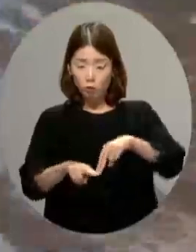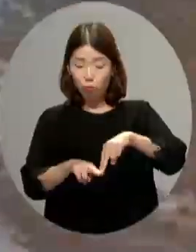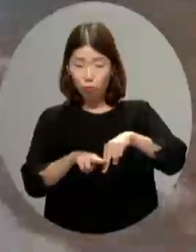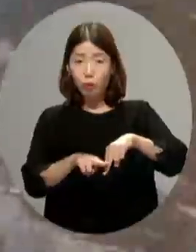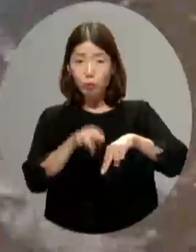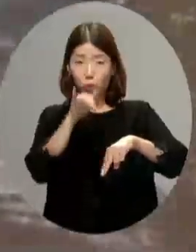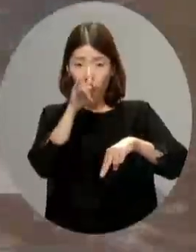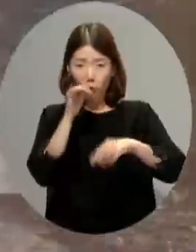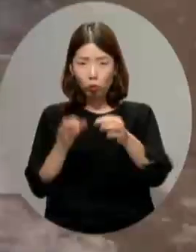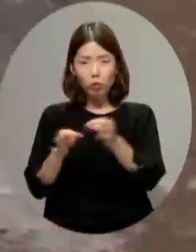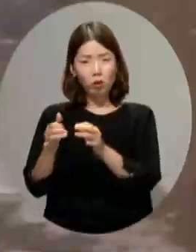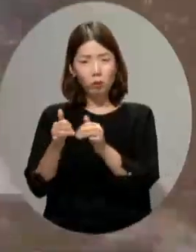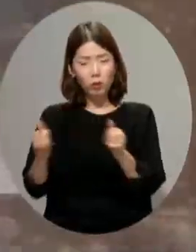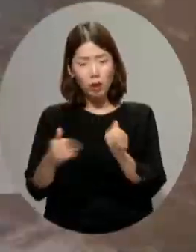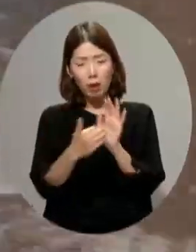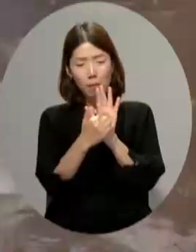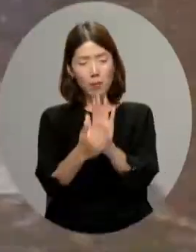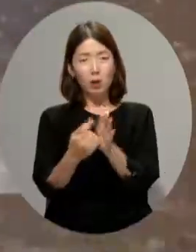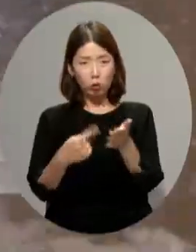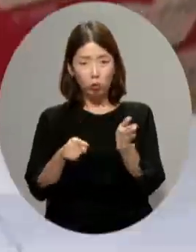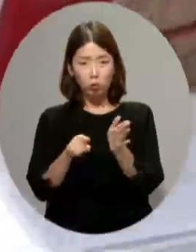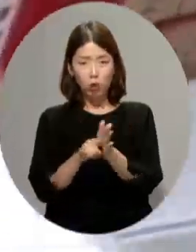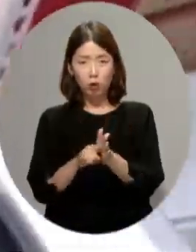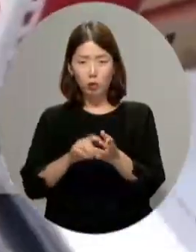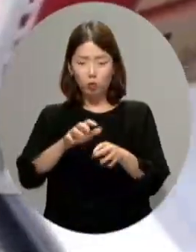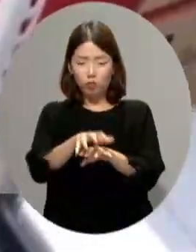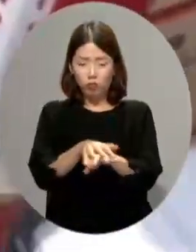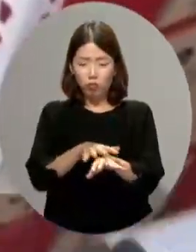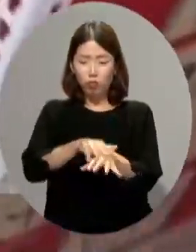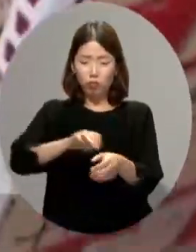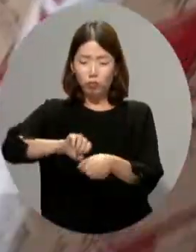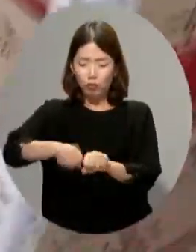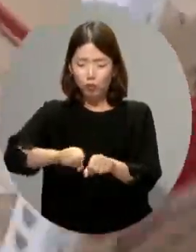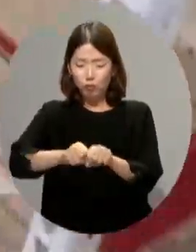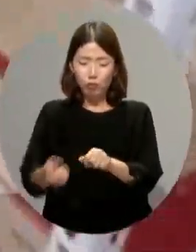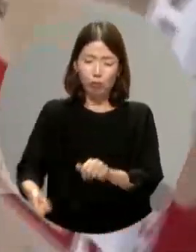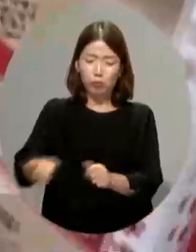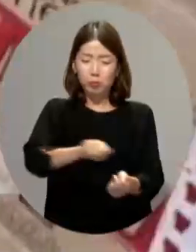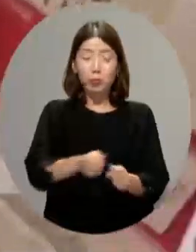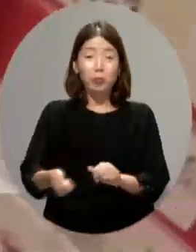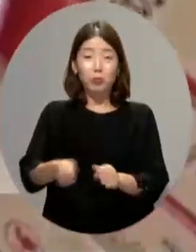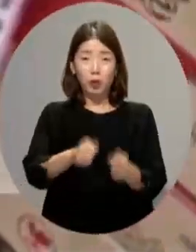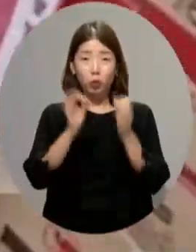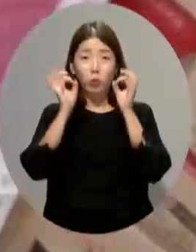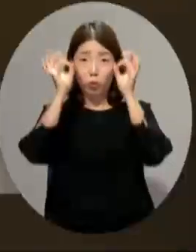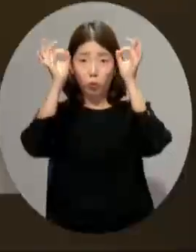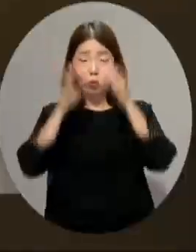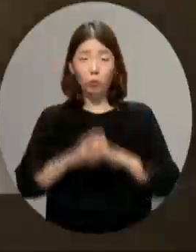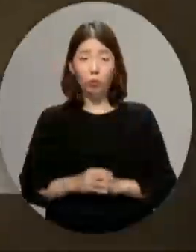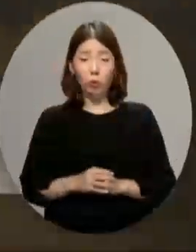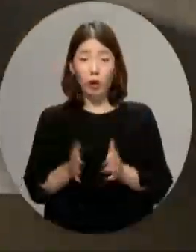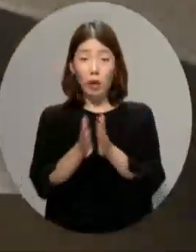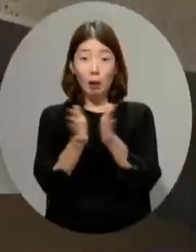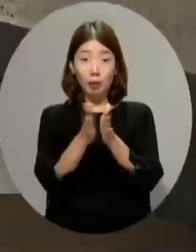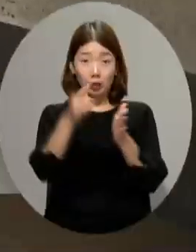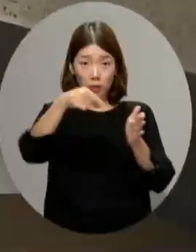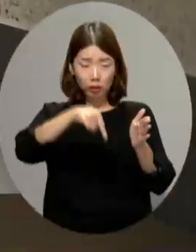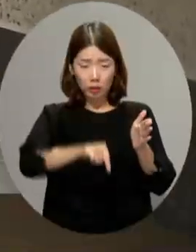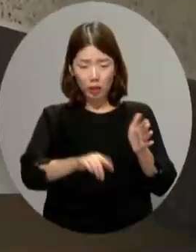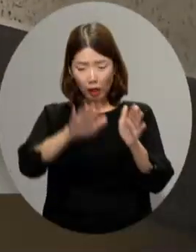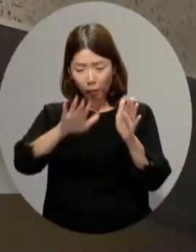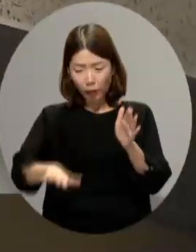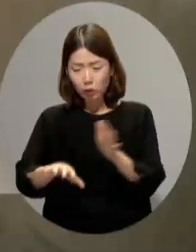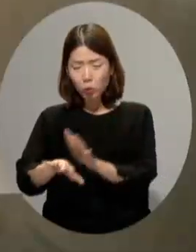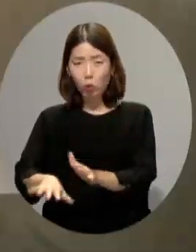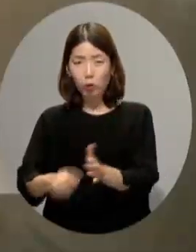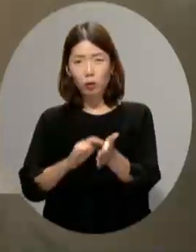차오르고 상인들은 침수 피해를 막기 위해 걸레를 연신 짜내며 안간힘을 씁니다. 아파트 지하와 저지대